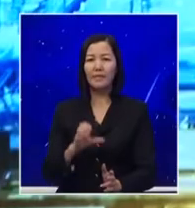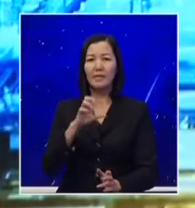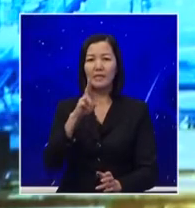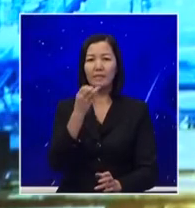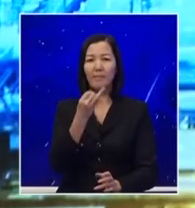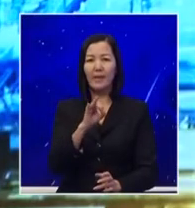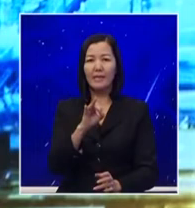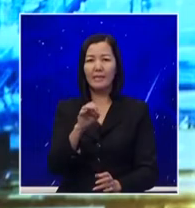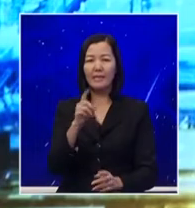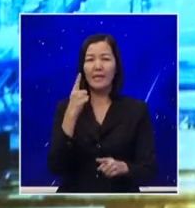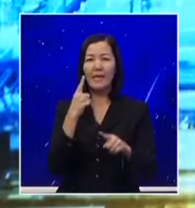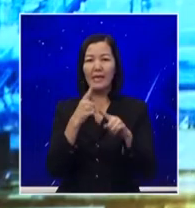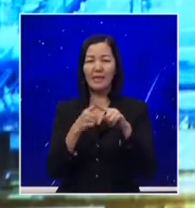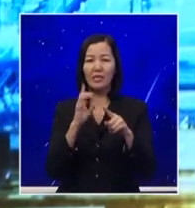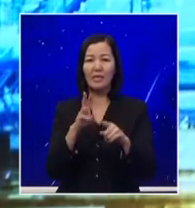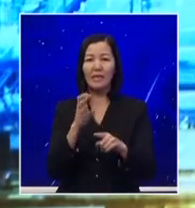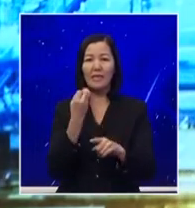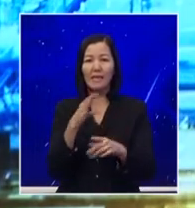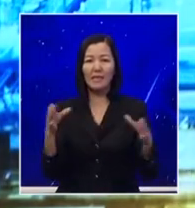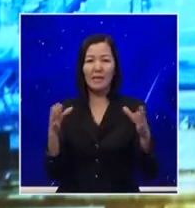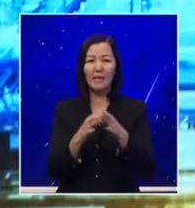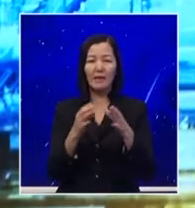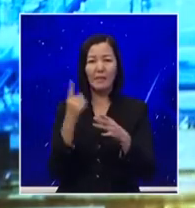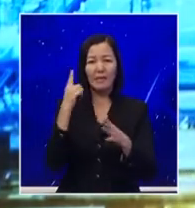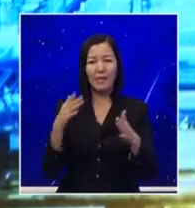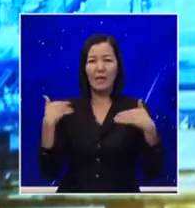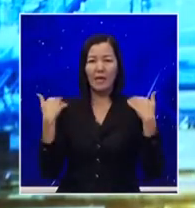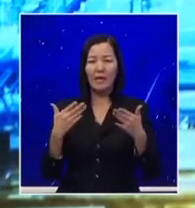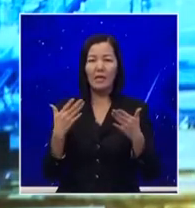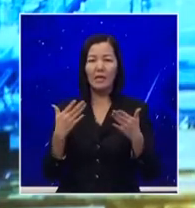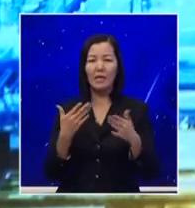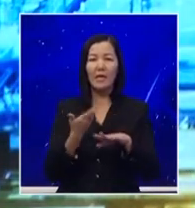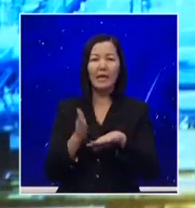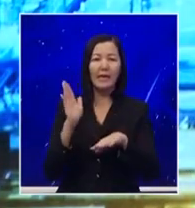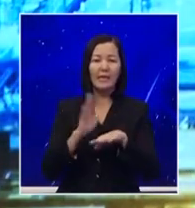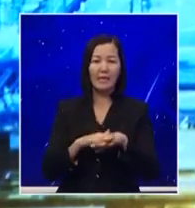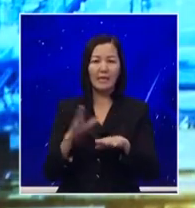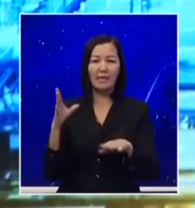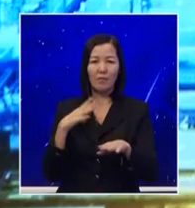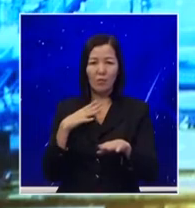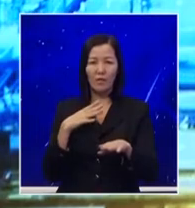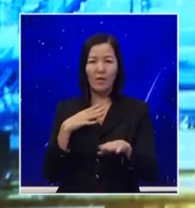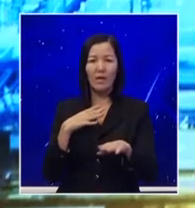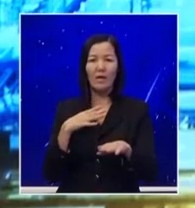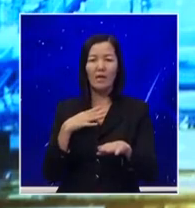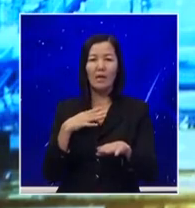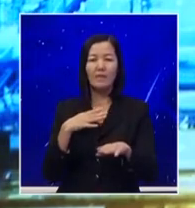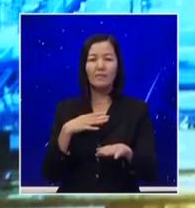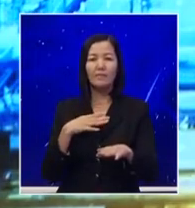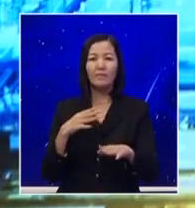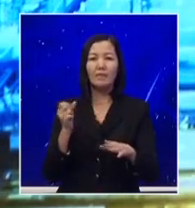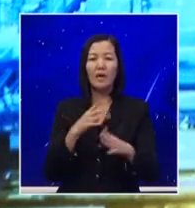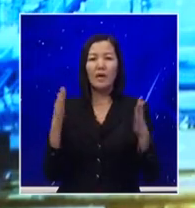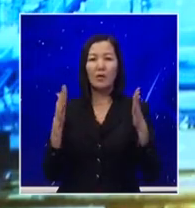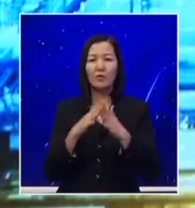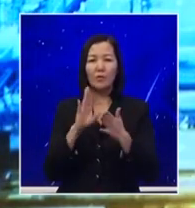SpaceX және Tesla компаниясының негізін қалаушы үшін ағымдағы жыл қиындықтарымен қатар келген көрінеді. Ал Ақ үй басшысына